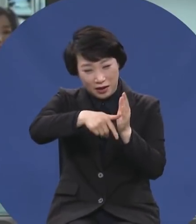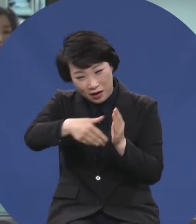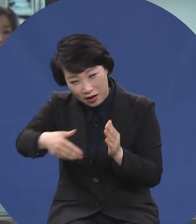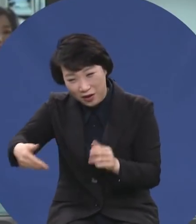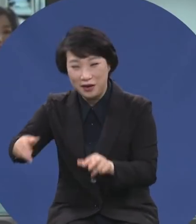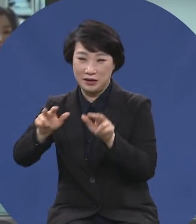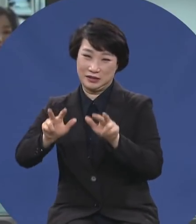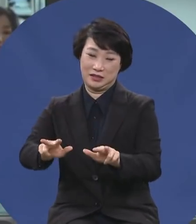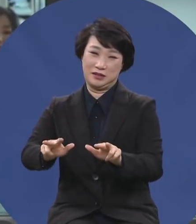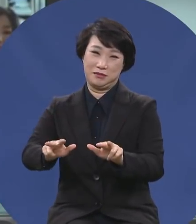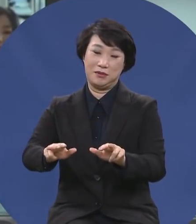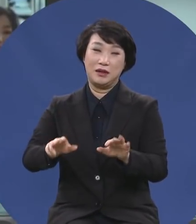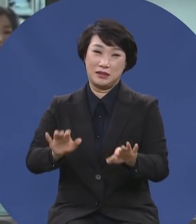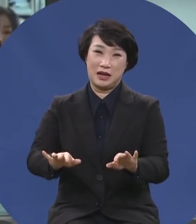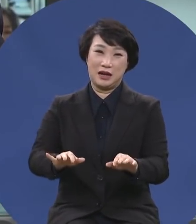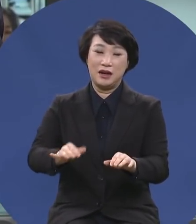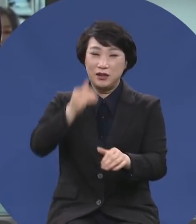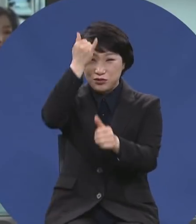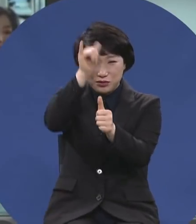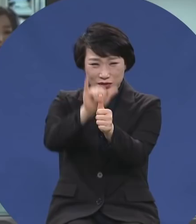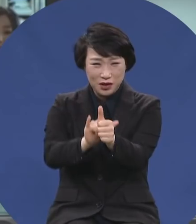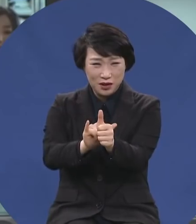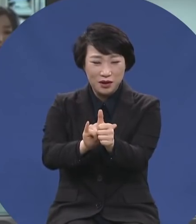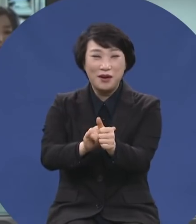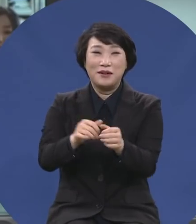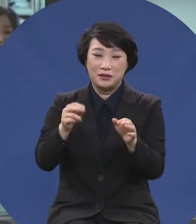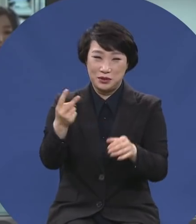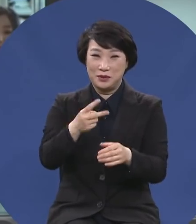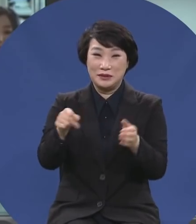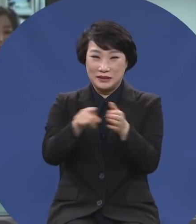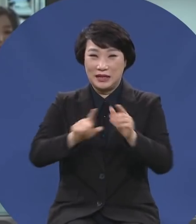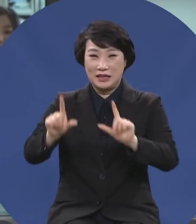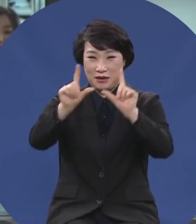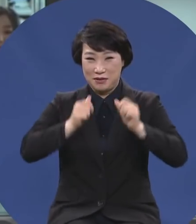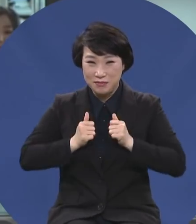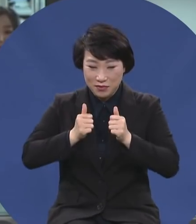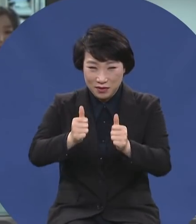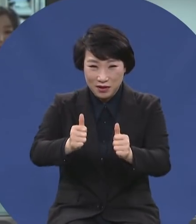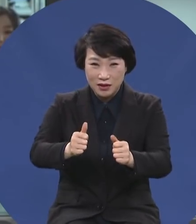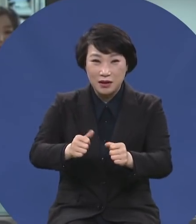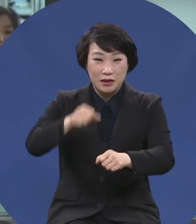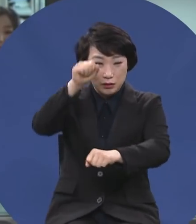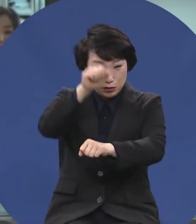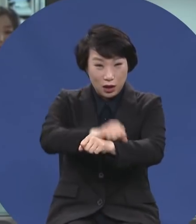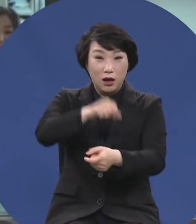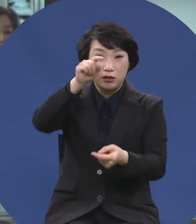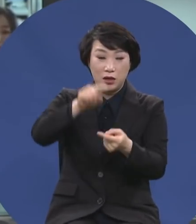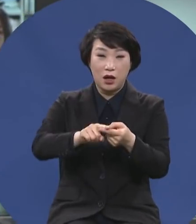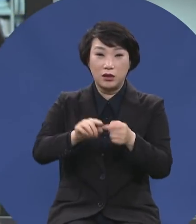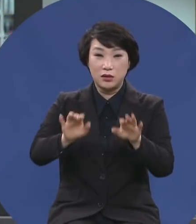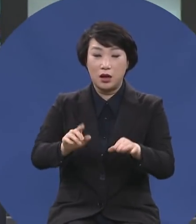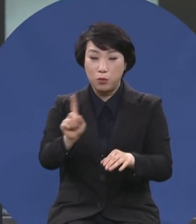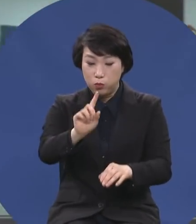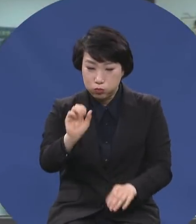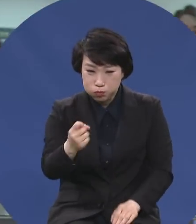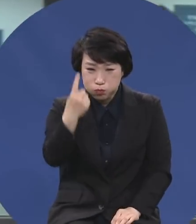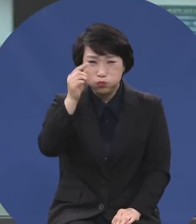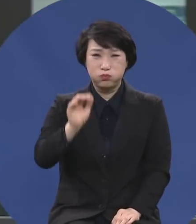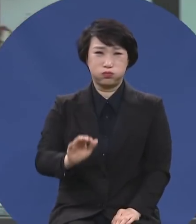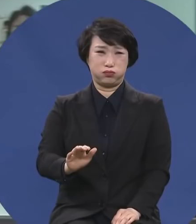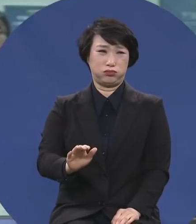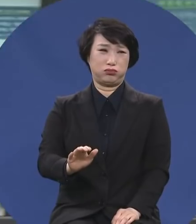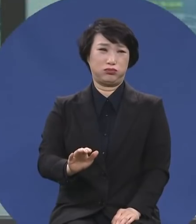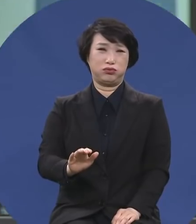그토록 충성하고 그토록 신앙생활 열심히 하고 잘하다가 어떤